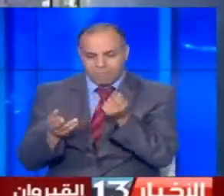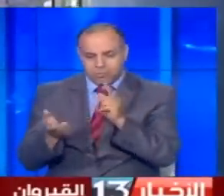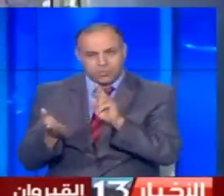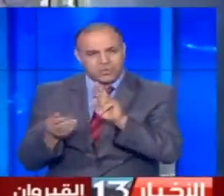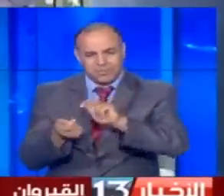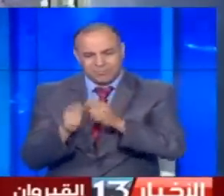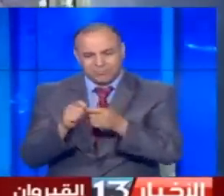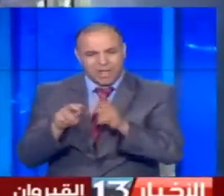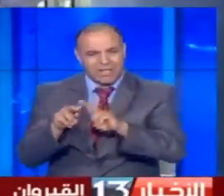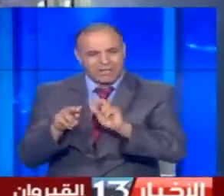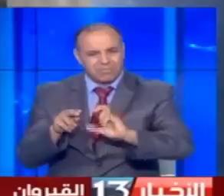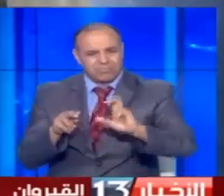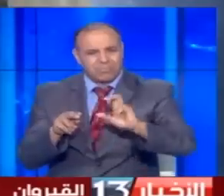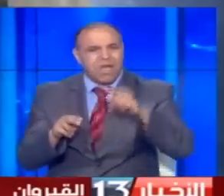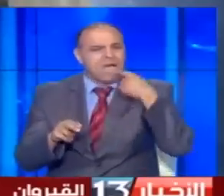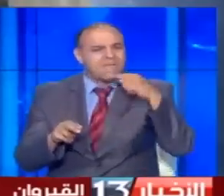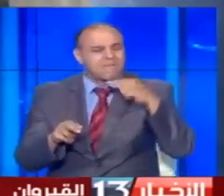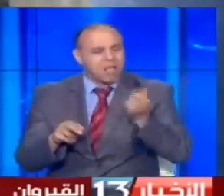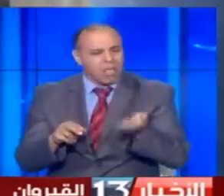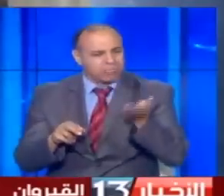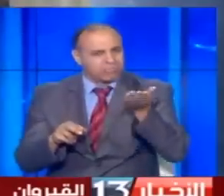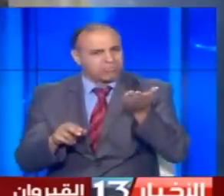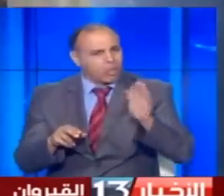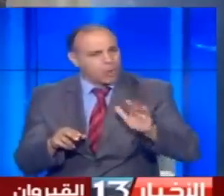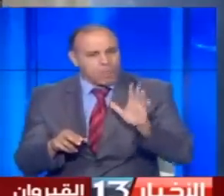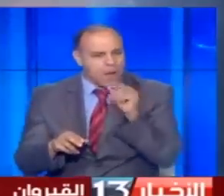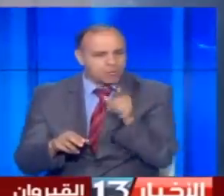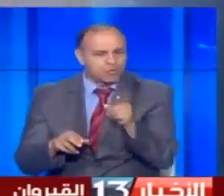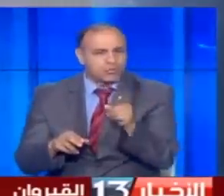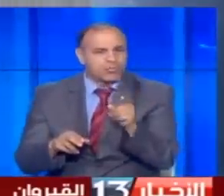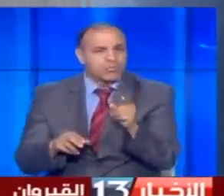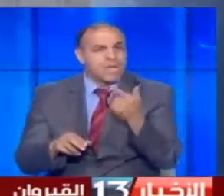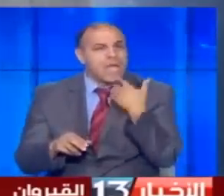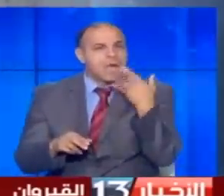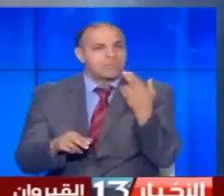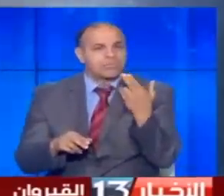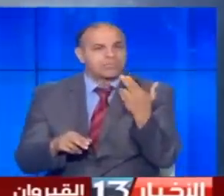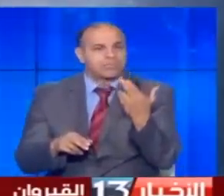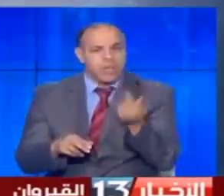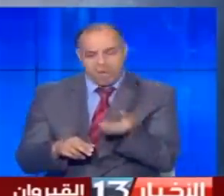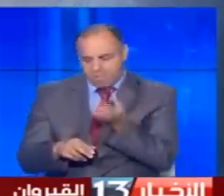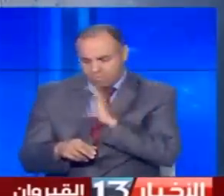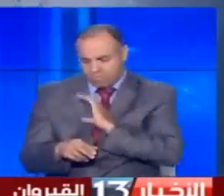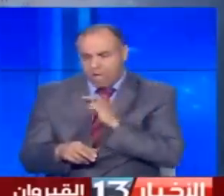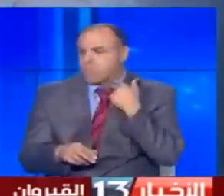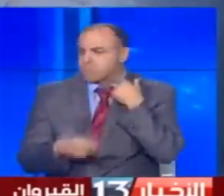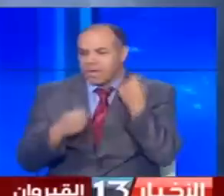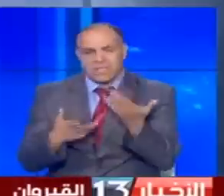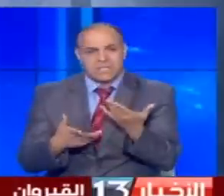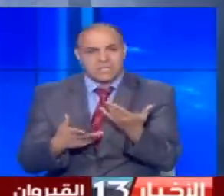الذي تراجع بشكل كبير فاصبح لا يغطي نفقات